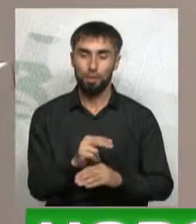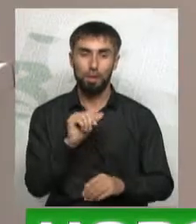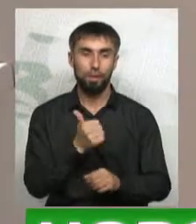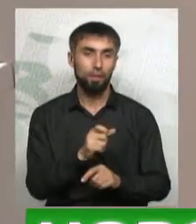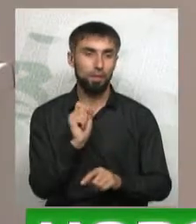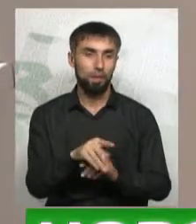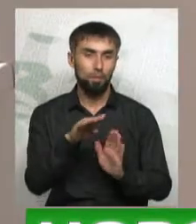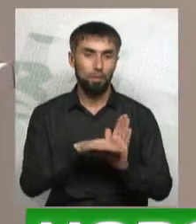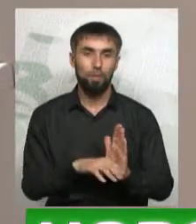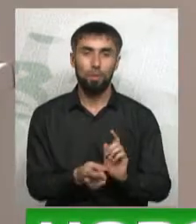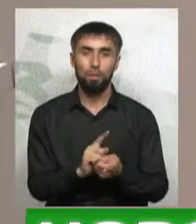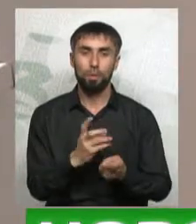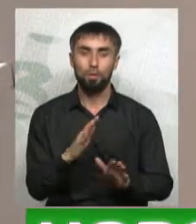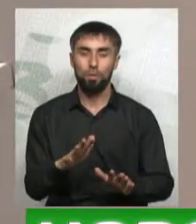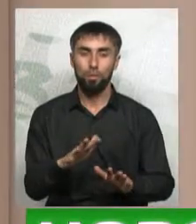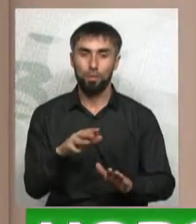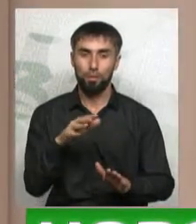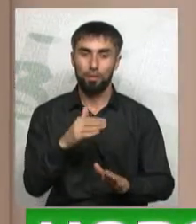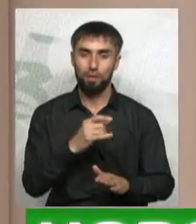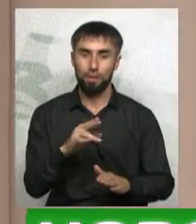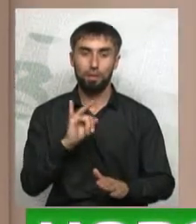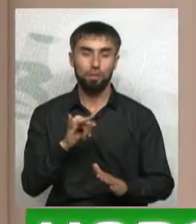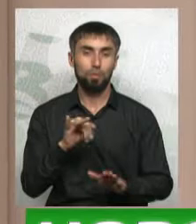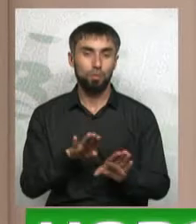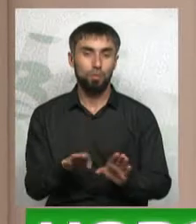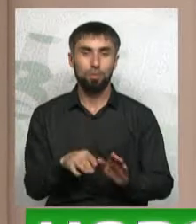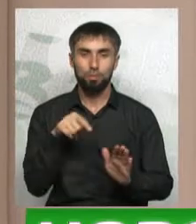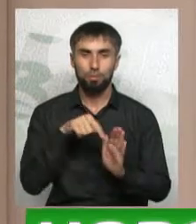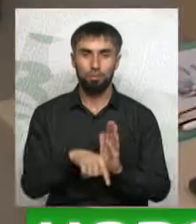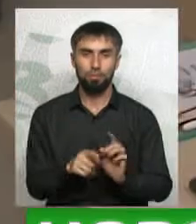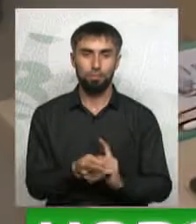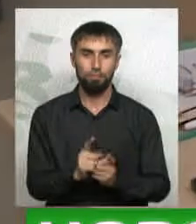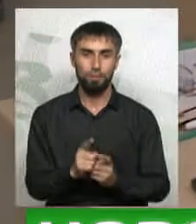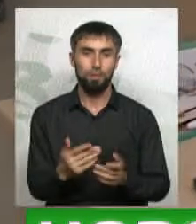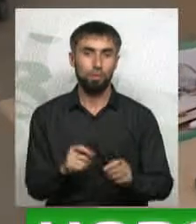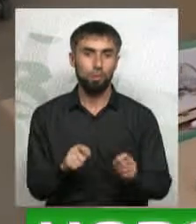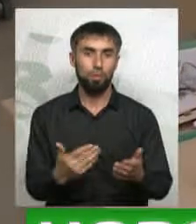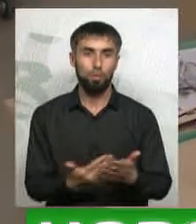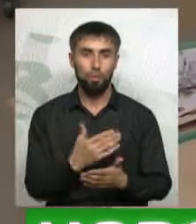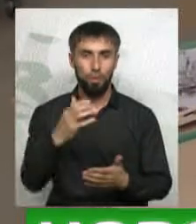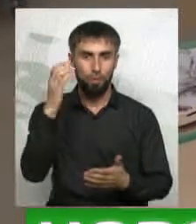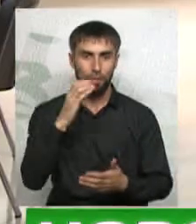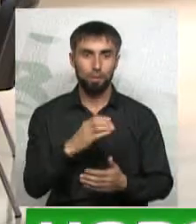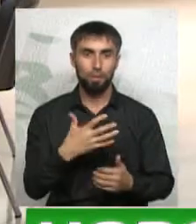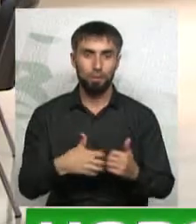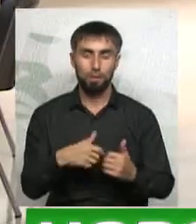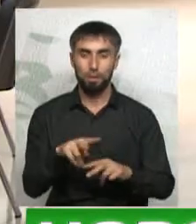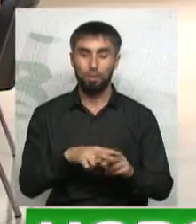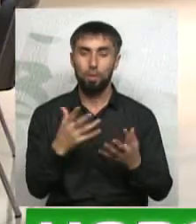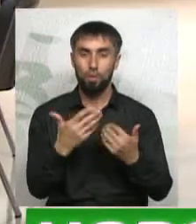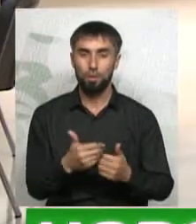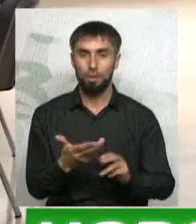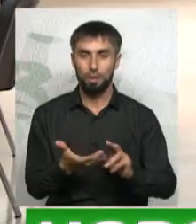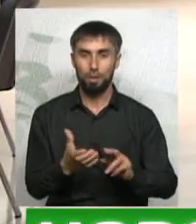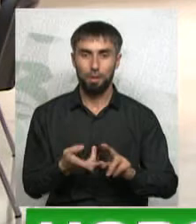задача программы – обновить не только фасад, но и максимально модернизировать помещение, создать современную образовательную среду. Здесь считают, с